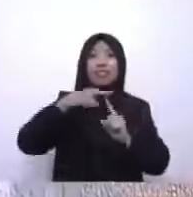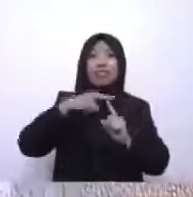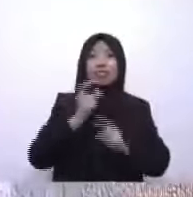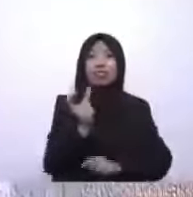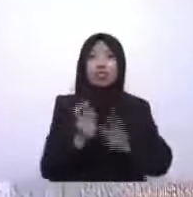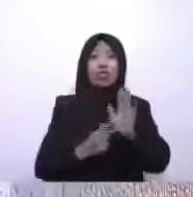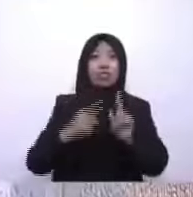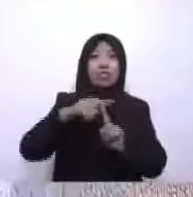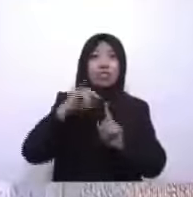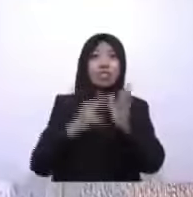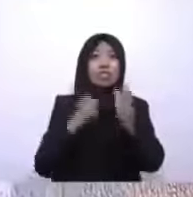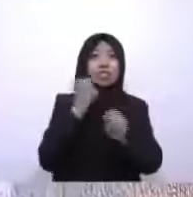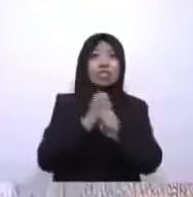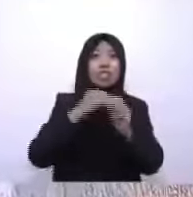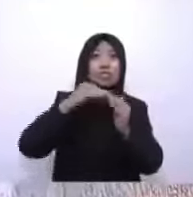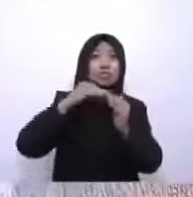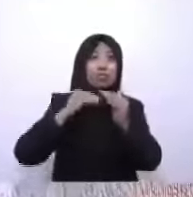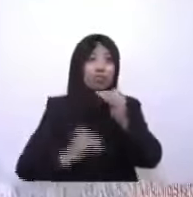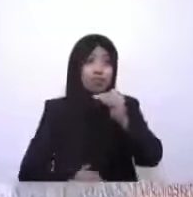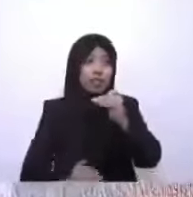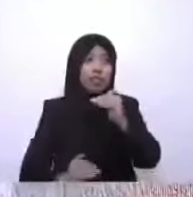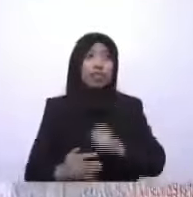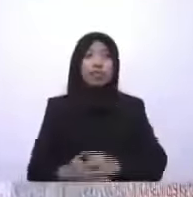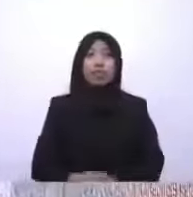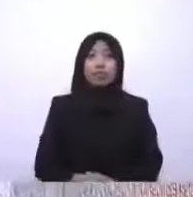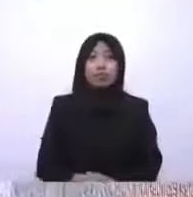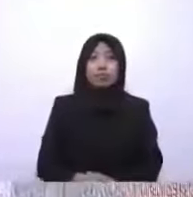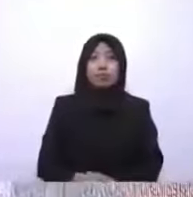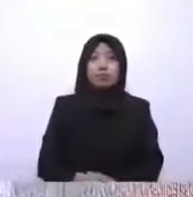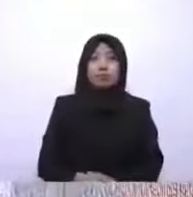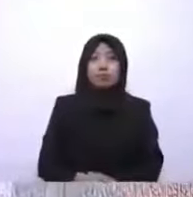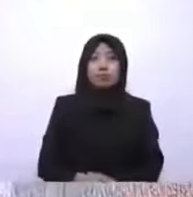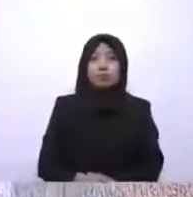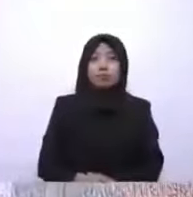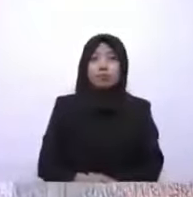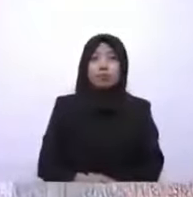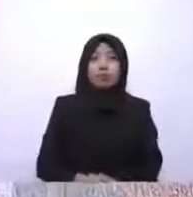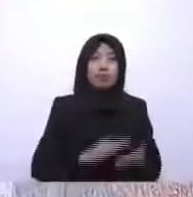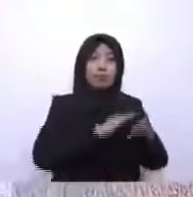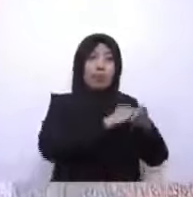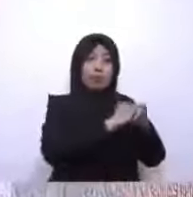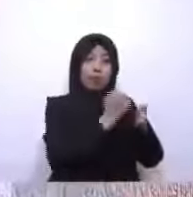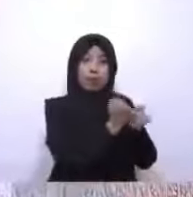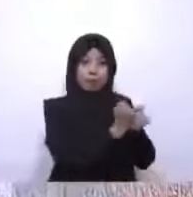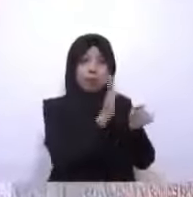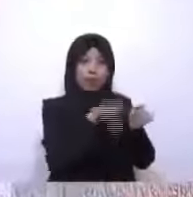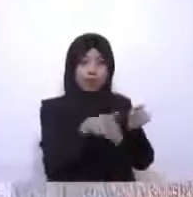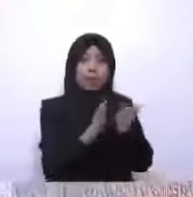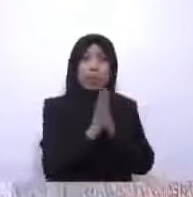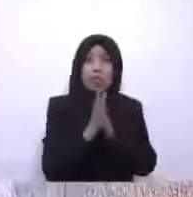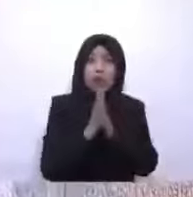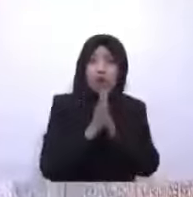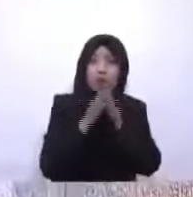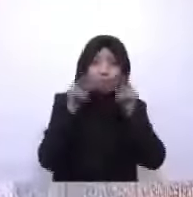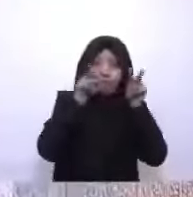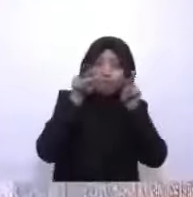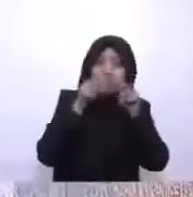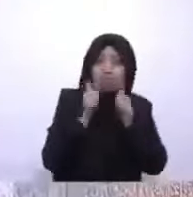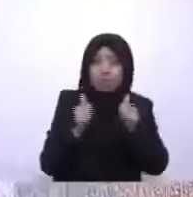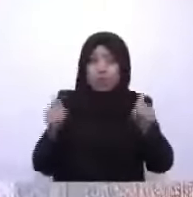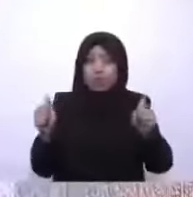subtemanya. Mohon tenang. Kami buka amplop dalam kondisi tersegel. Mohon disimak dengan seksama, kami tidak akan